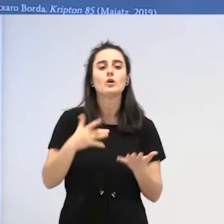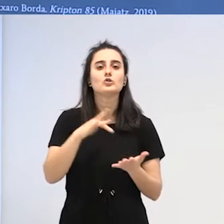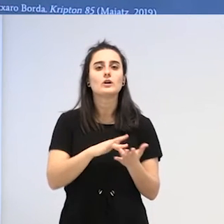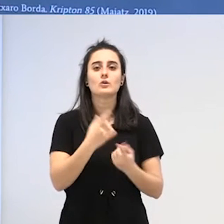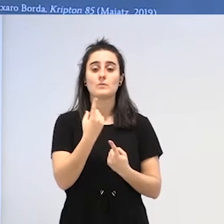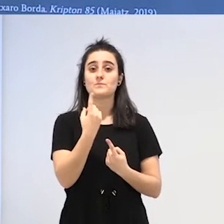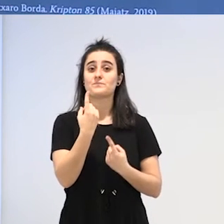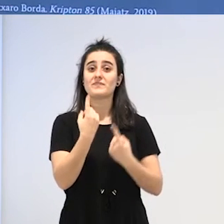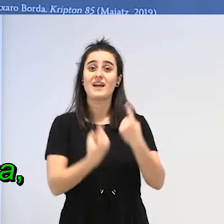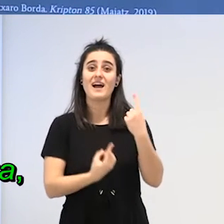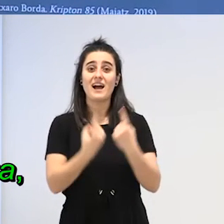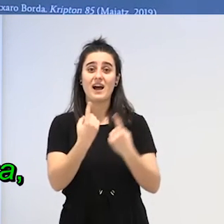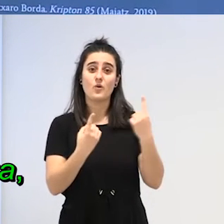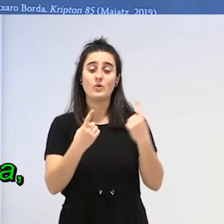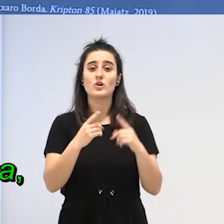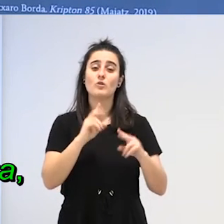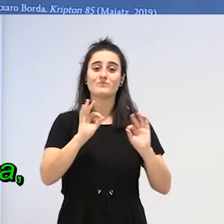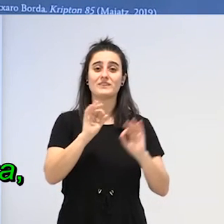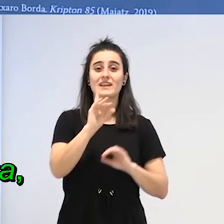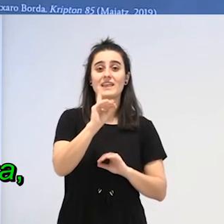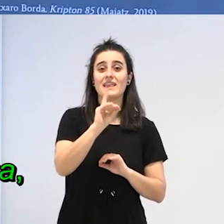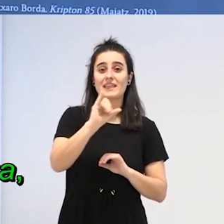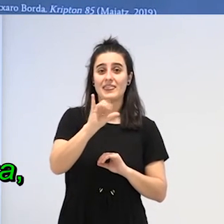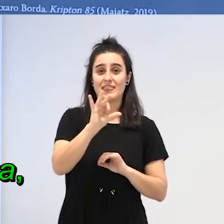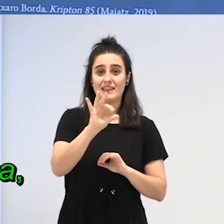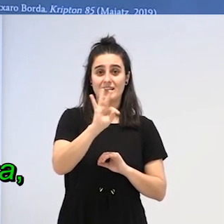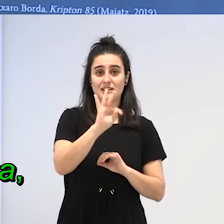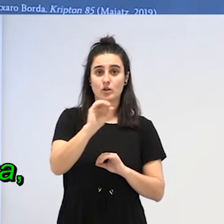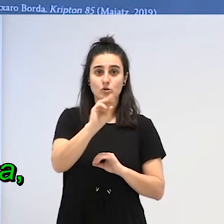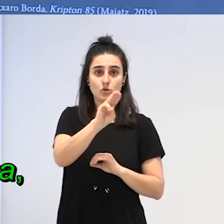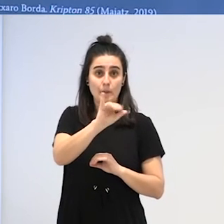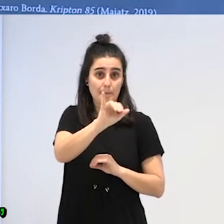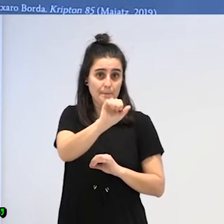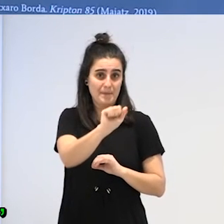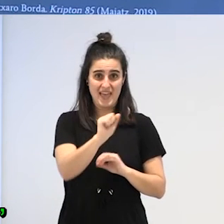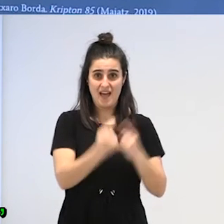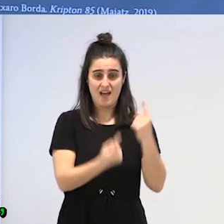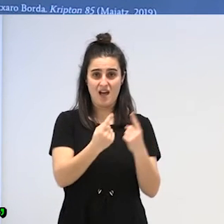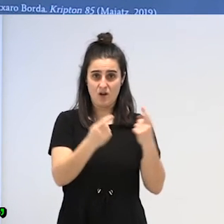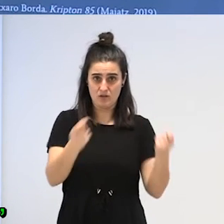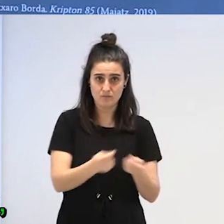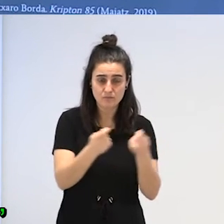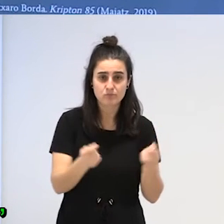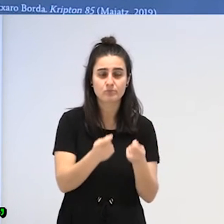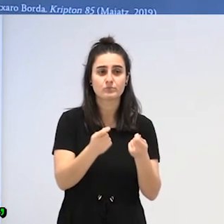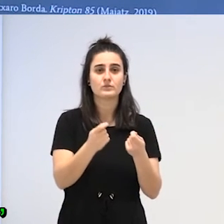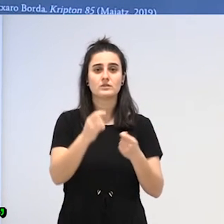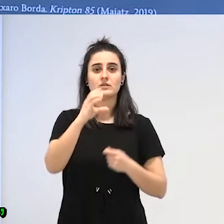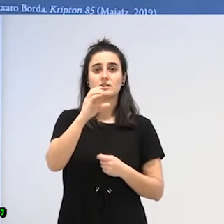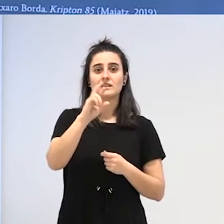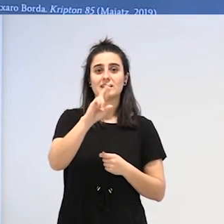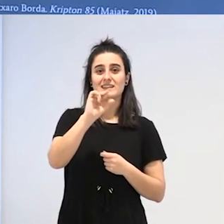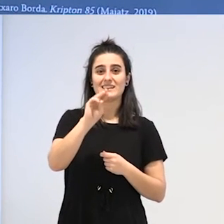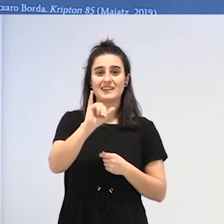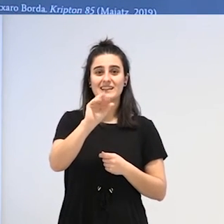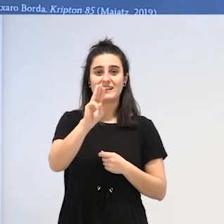batzuk atera direla, bihotzean daramagun mundua, Maite Darcelesena, Krypton 85, Itxaro